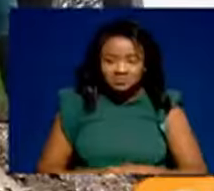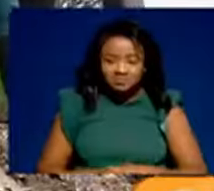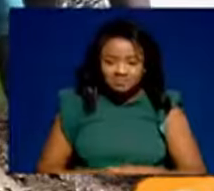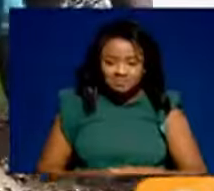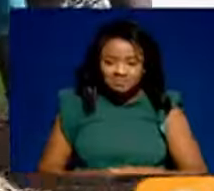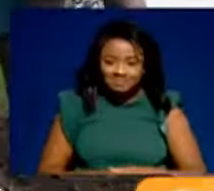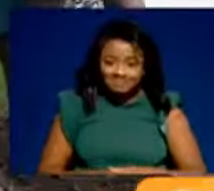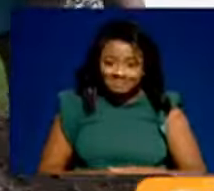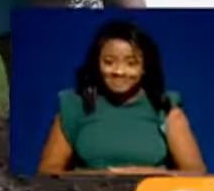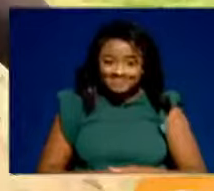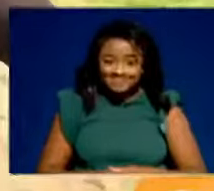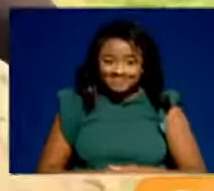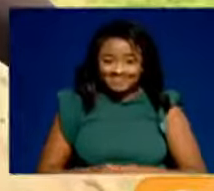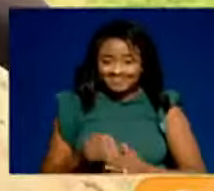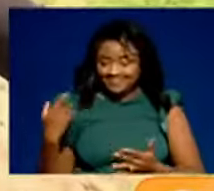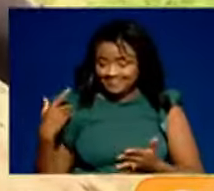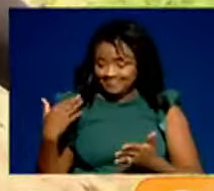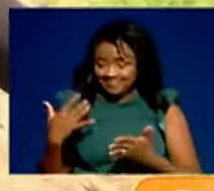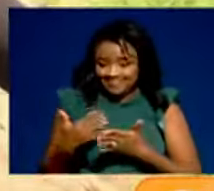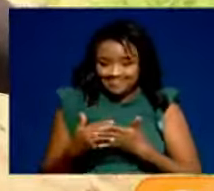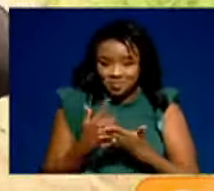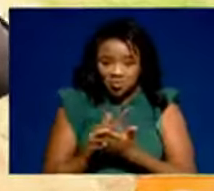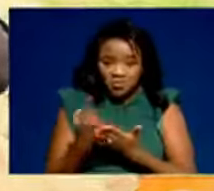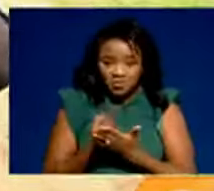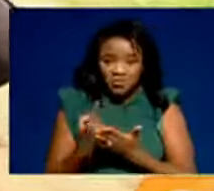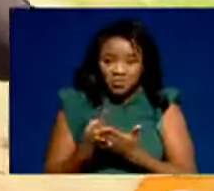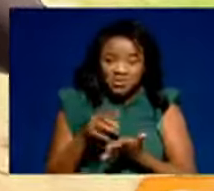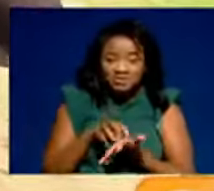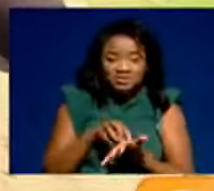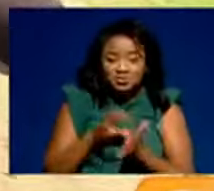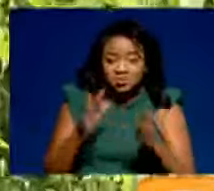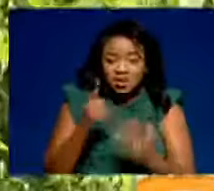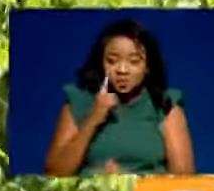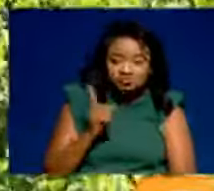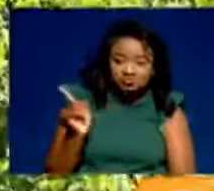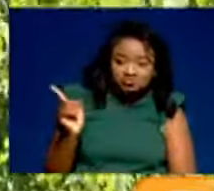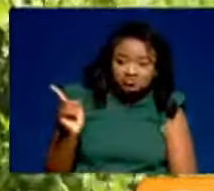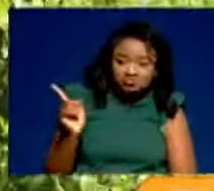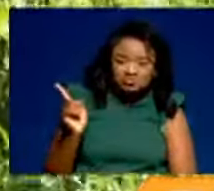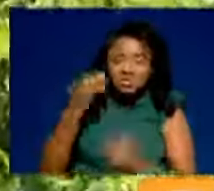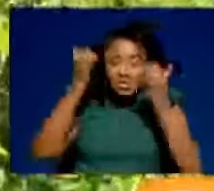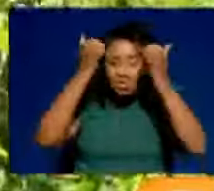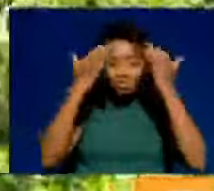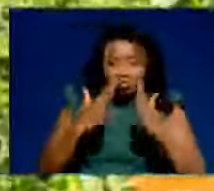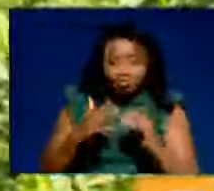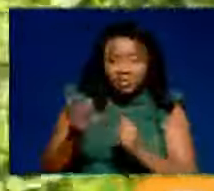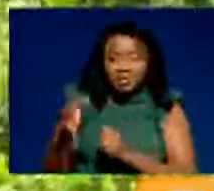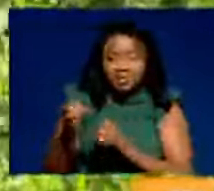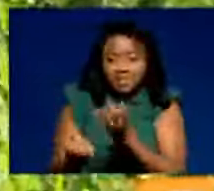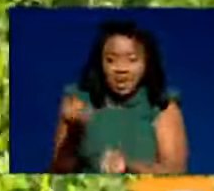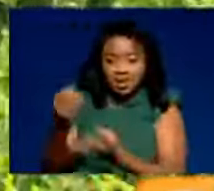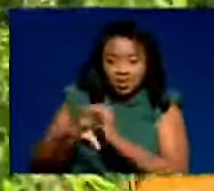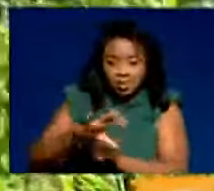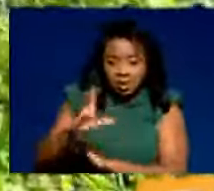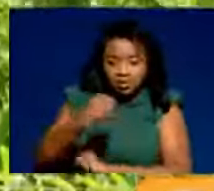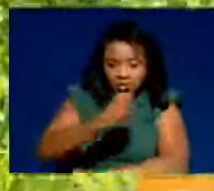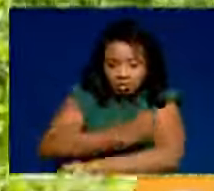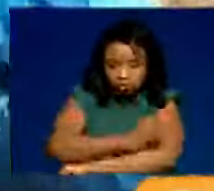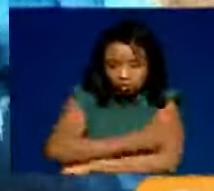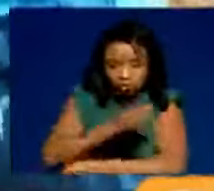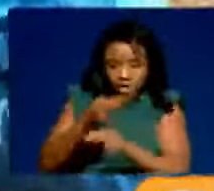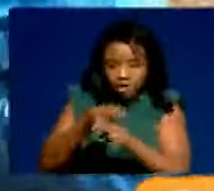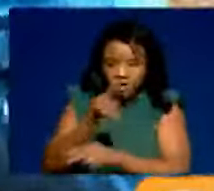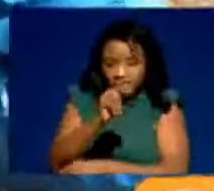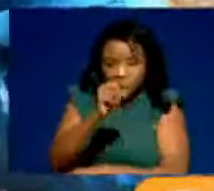Kwa majuma kadhaa sasa, hii ndio imekuwa hali kwa wanafunzi wa shule ya msingi ya Ngaratuko, kaunti ya Baringo. Wanafunzi